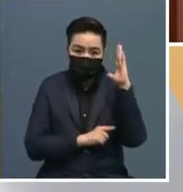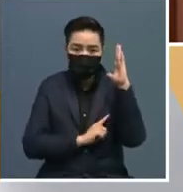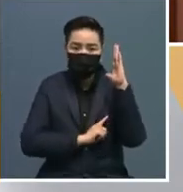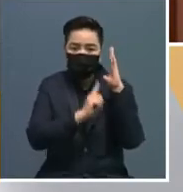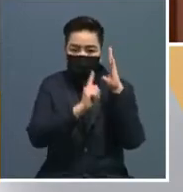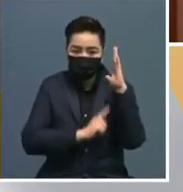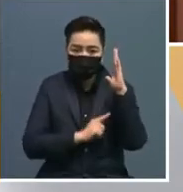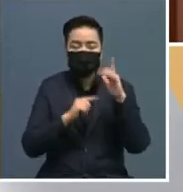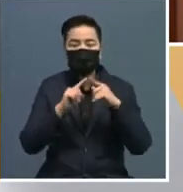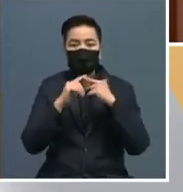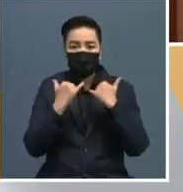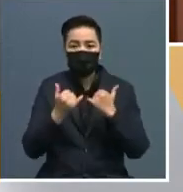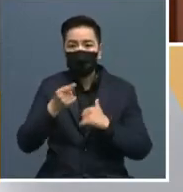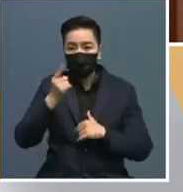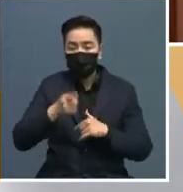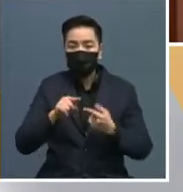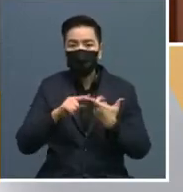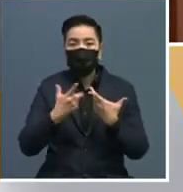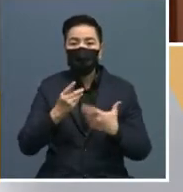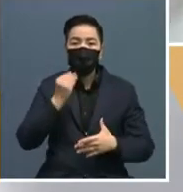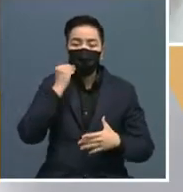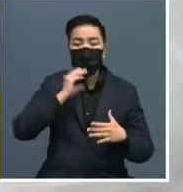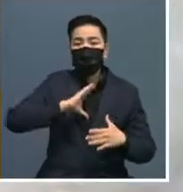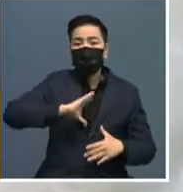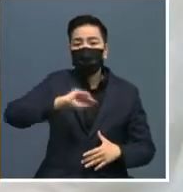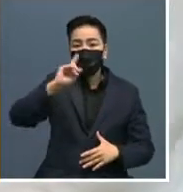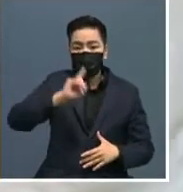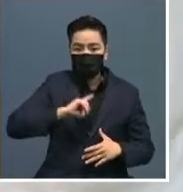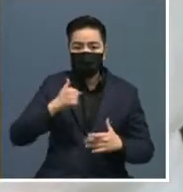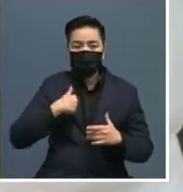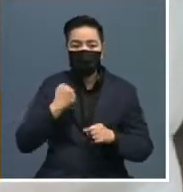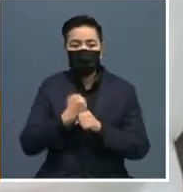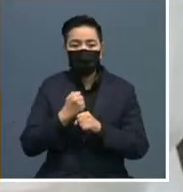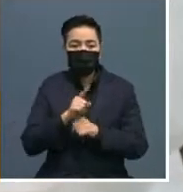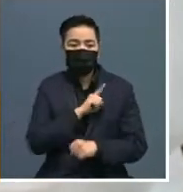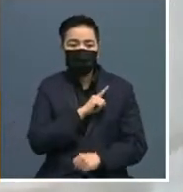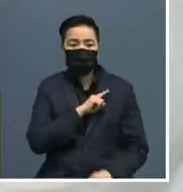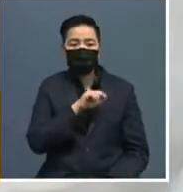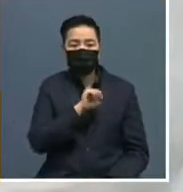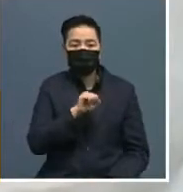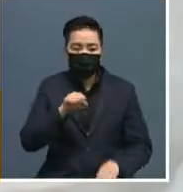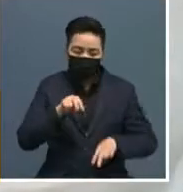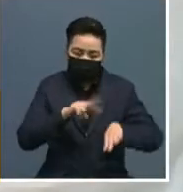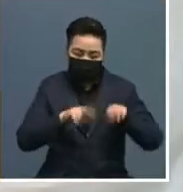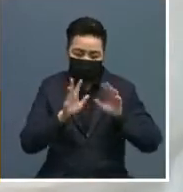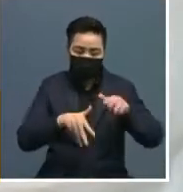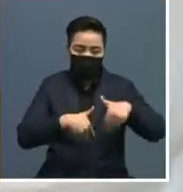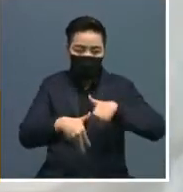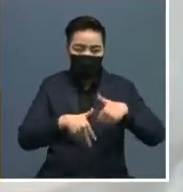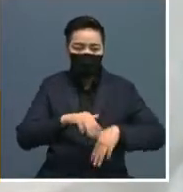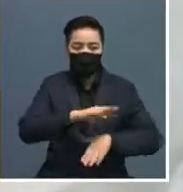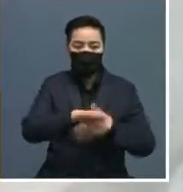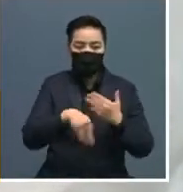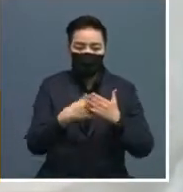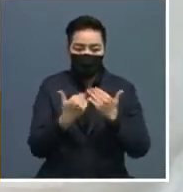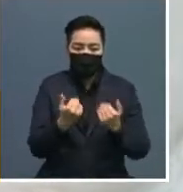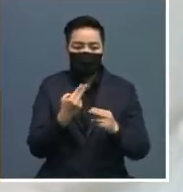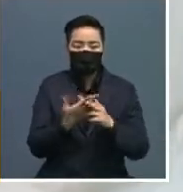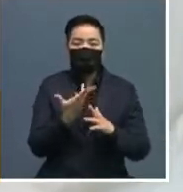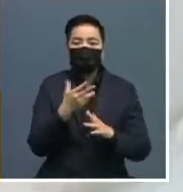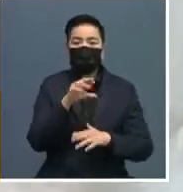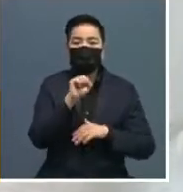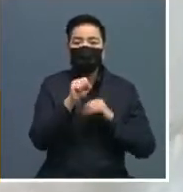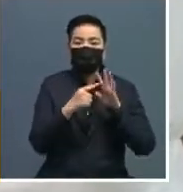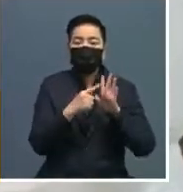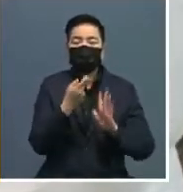ะครับเรื่องนี้แน่นอนครับการเดินทางไปกลับเนี่ยมันทำหน้าที่ของสสก็ต้องดูแลพี่น้องประชาชนในพื้นที่นะครับซึ่งคุณสาครก็บอกว่า